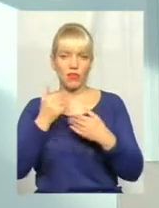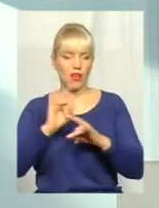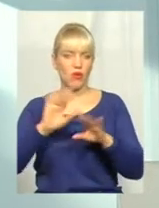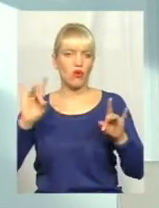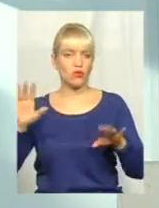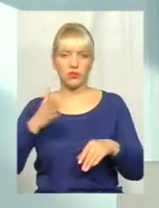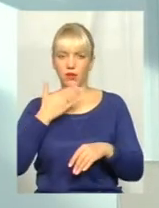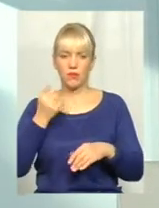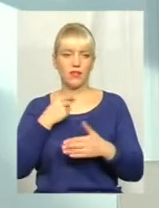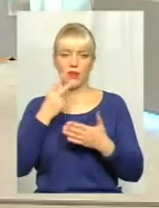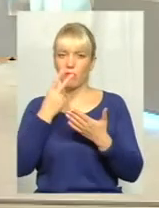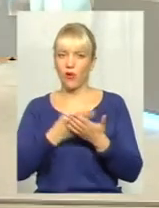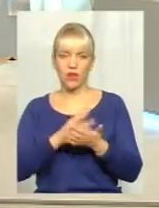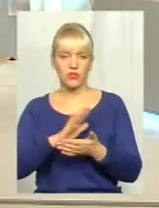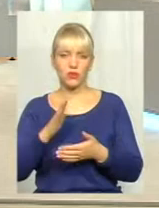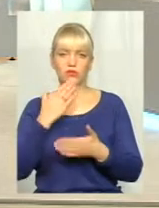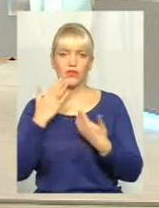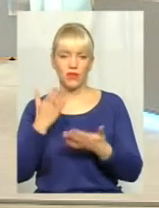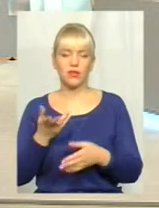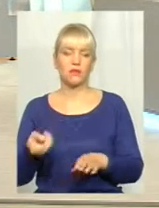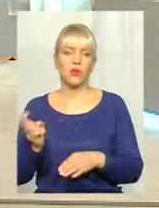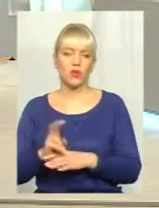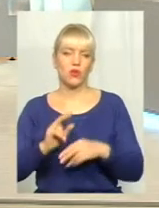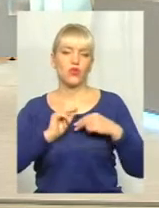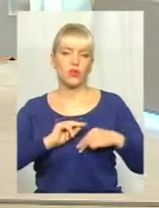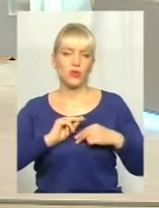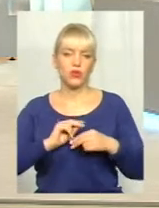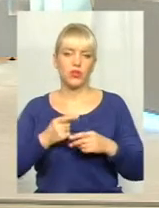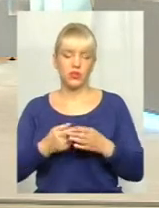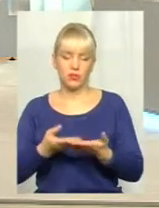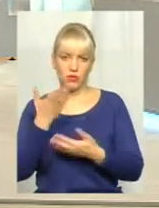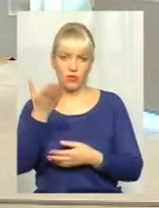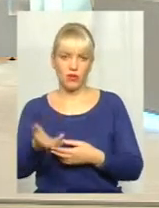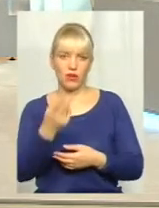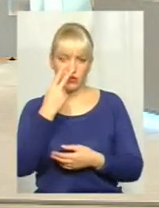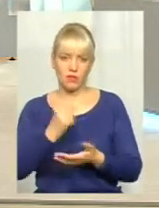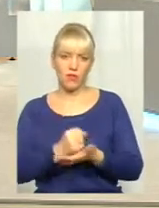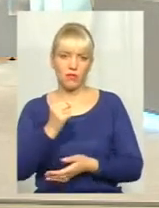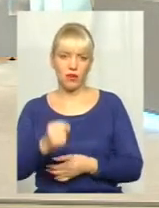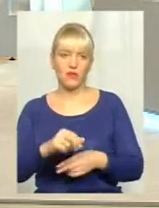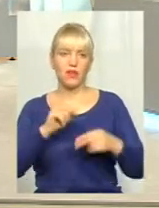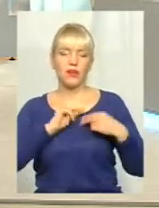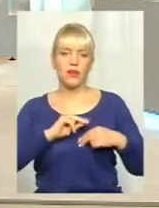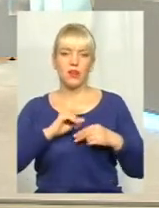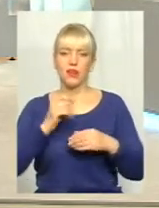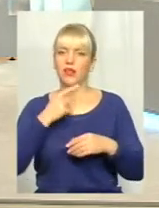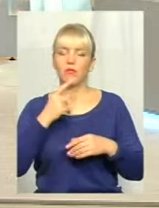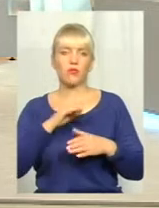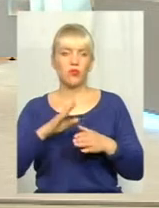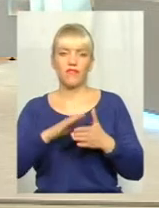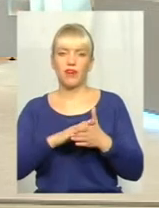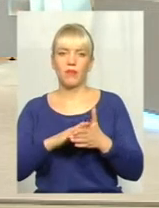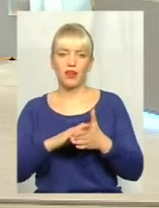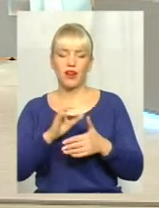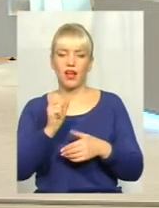не показуємо звернень. Приходимо, вручаємо роботодавцю направлення і починаємо працювати. Навіть фамілії в акті не буде цієї